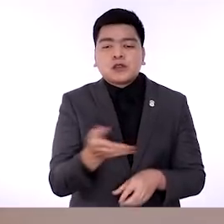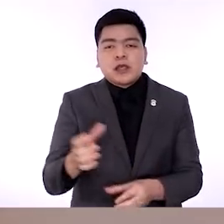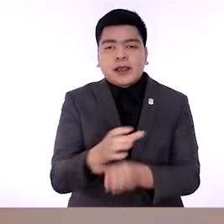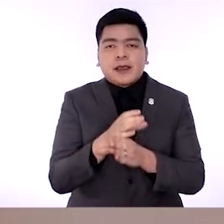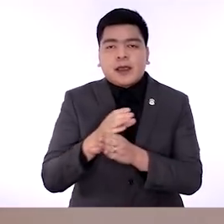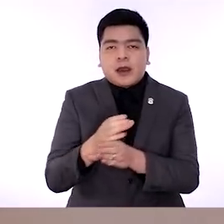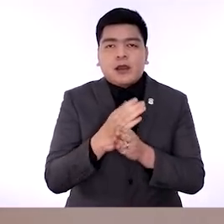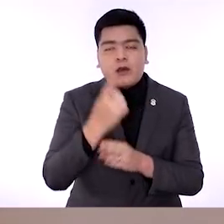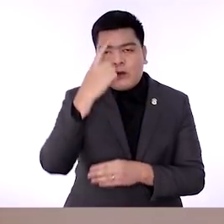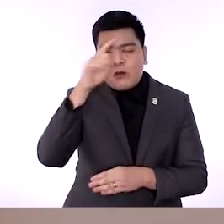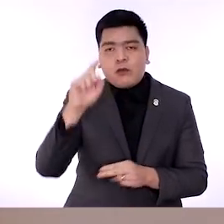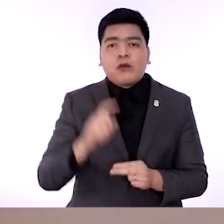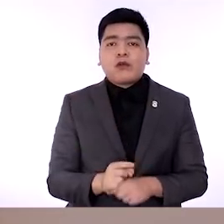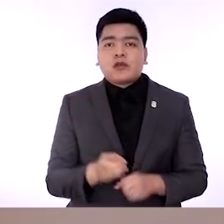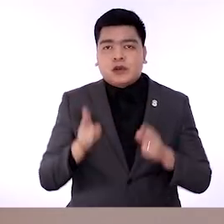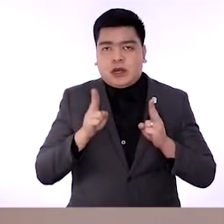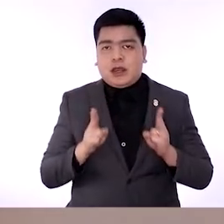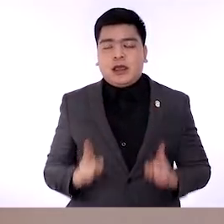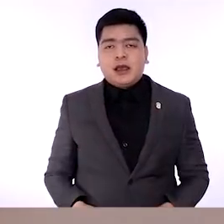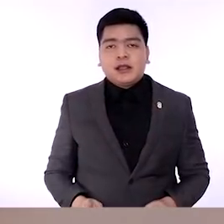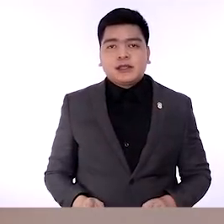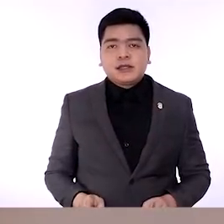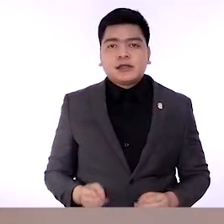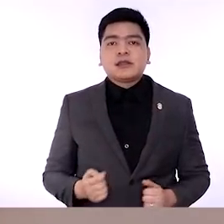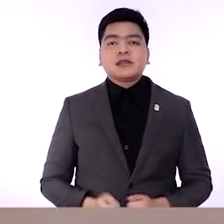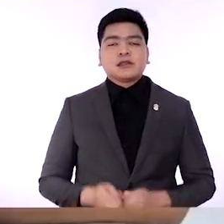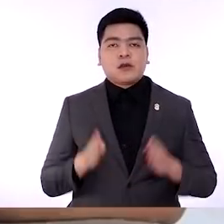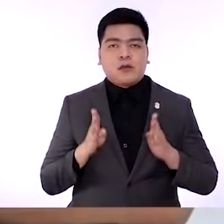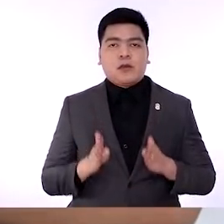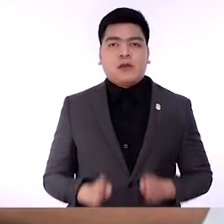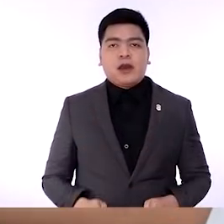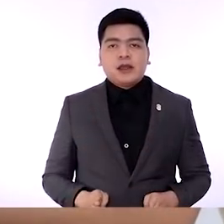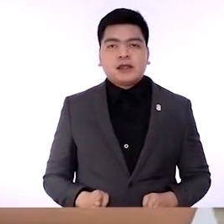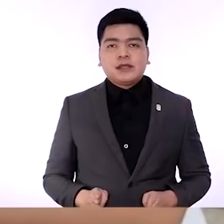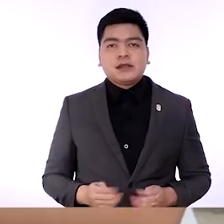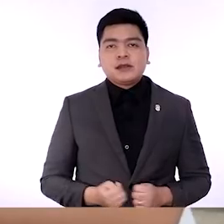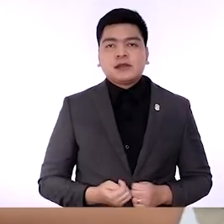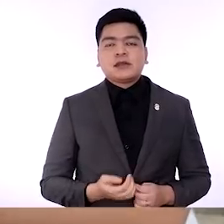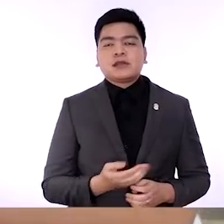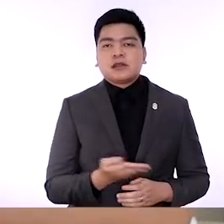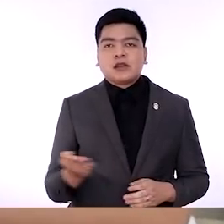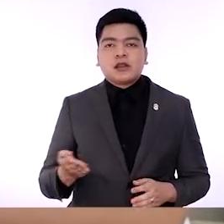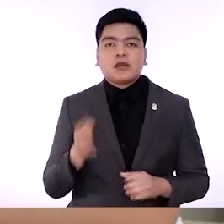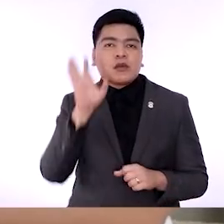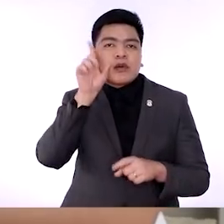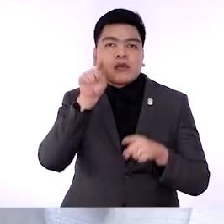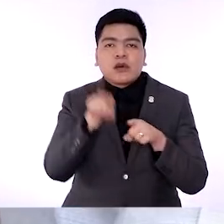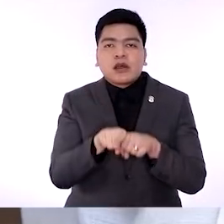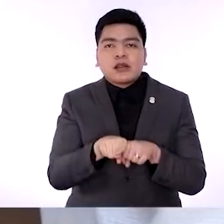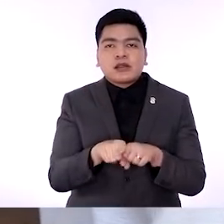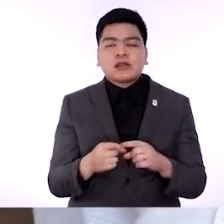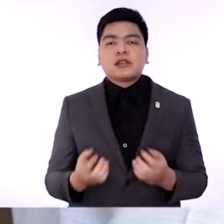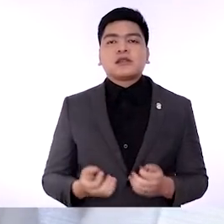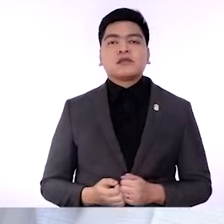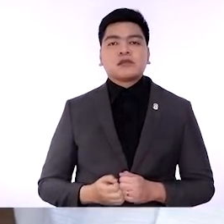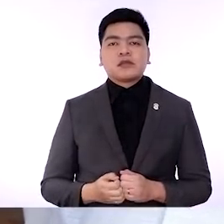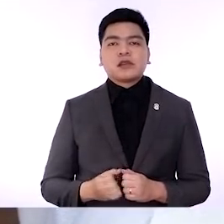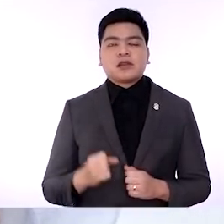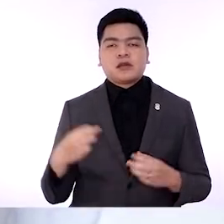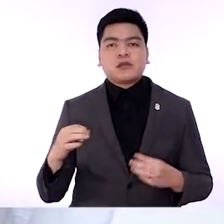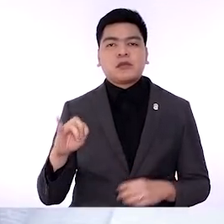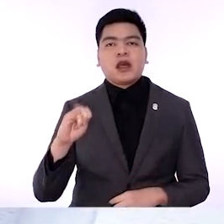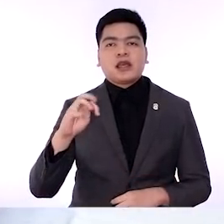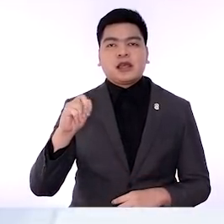nila ang apakanan ng kalusugan ng katawan ng mga kapatid sa loob ng Iglesia upang